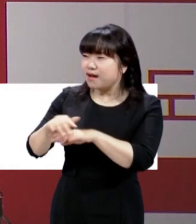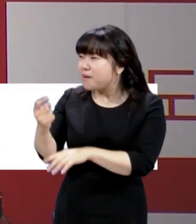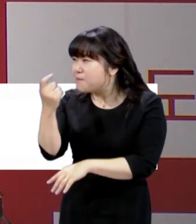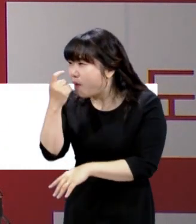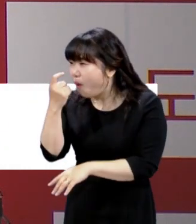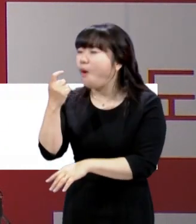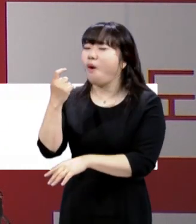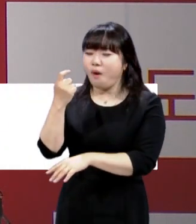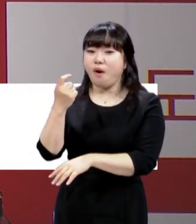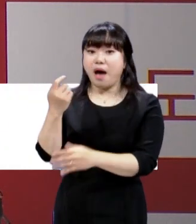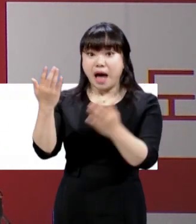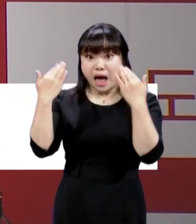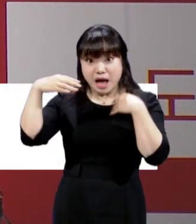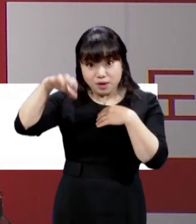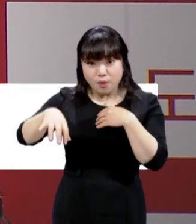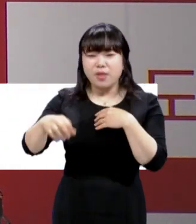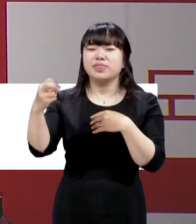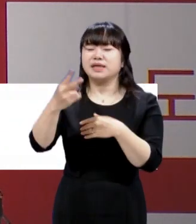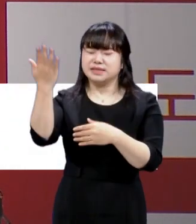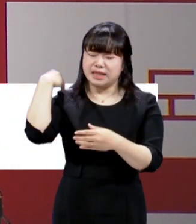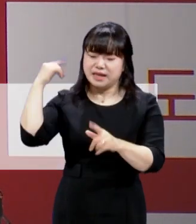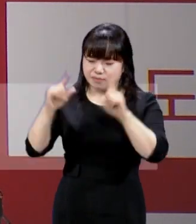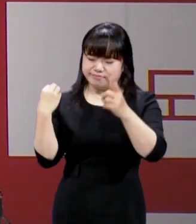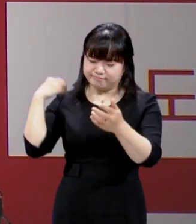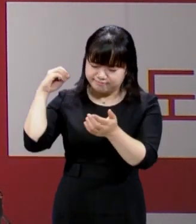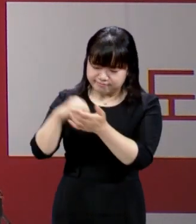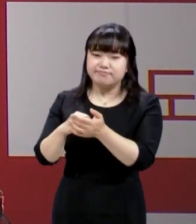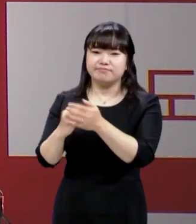배우는 것으로 되 돌려 놓겠습니다